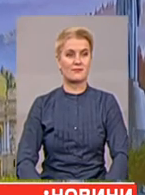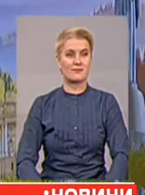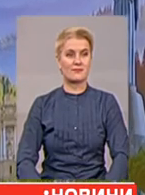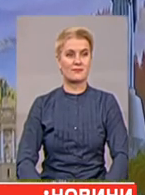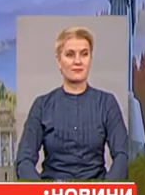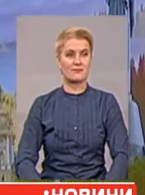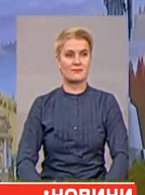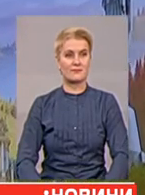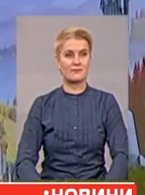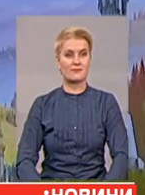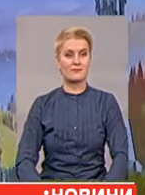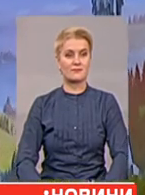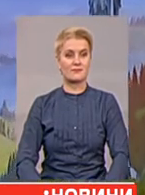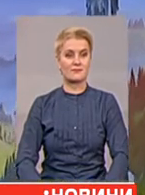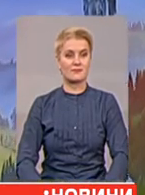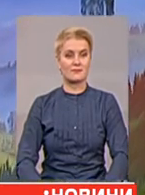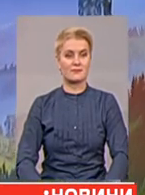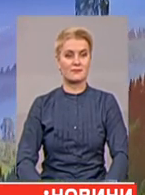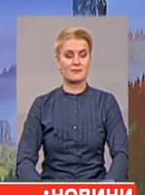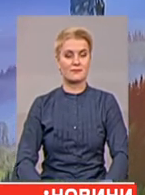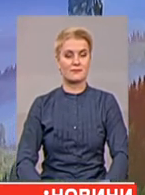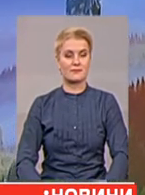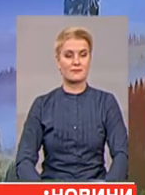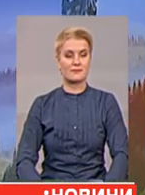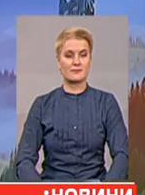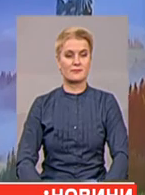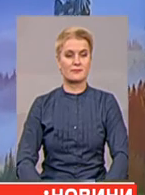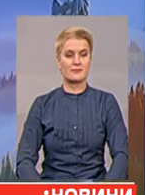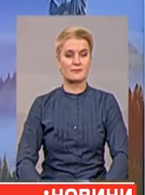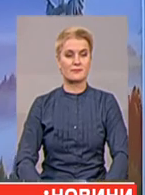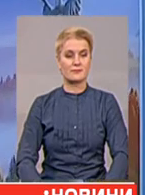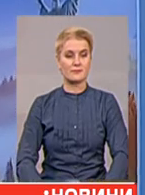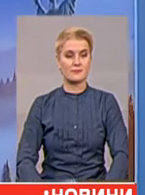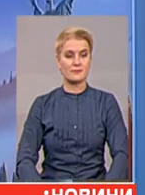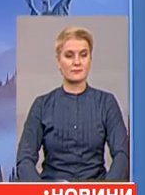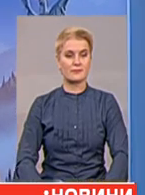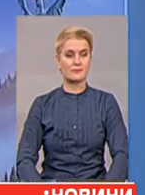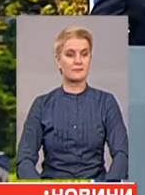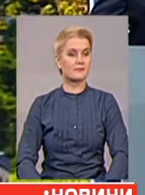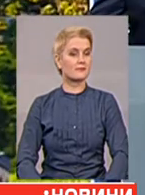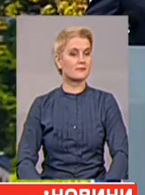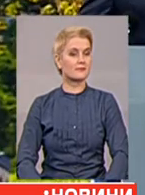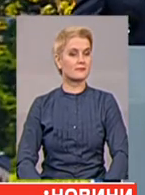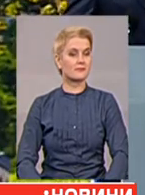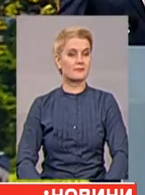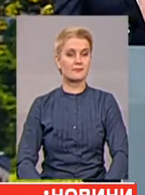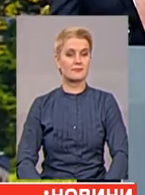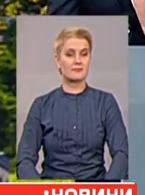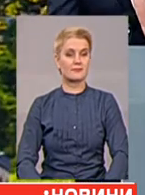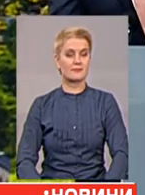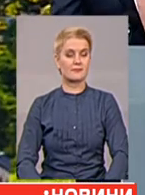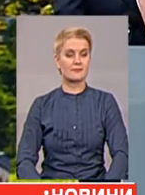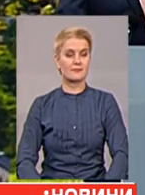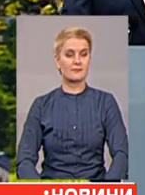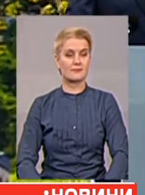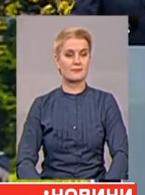my politici Slovenska vždy spravíme všetko, aby sme vám vedeli možno pomôcť, poradiť, ale v prvom rade, aby sme boli